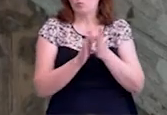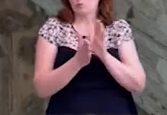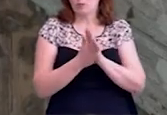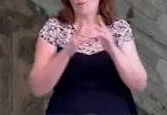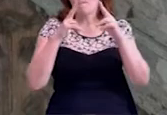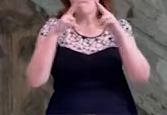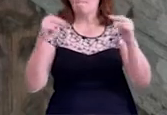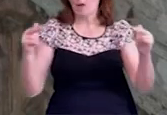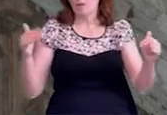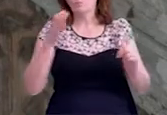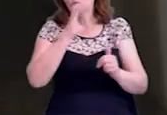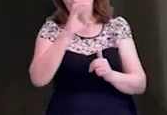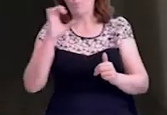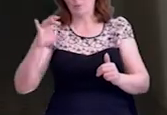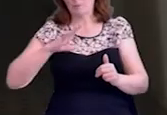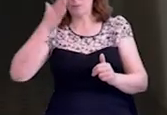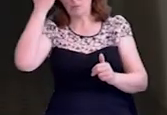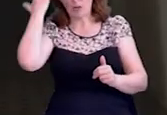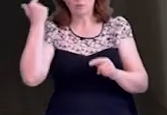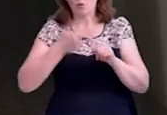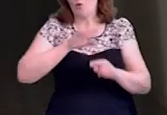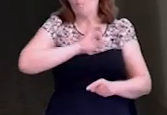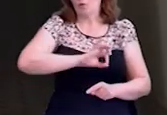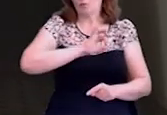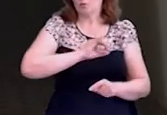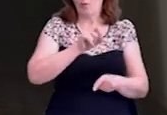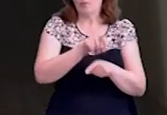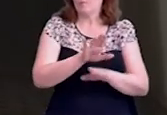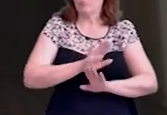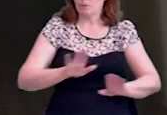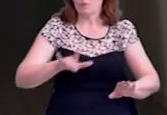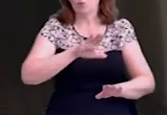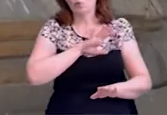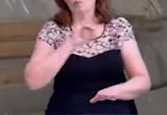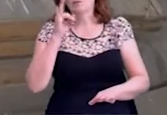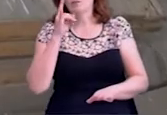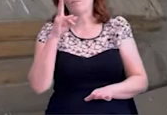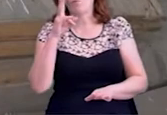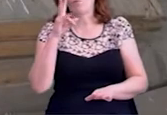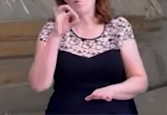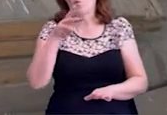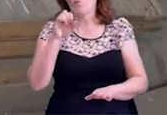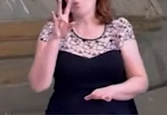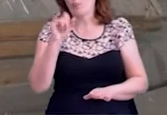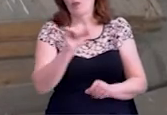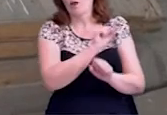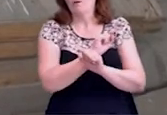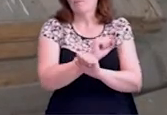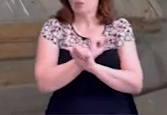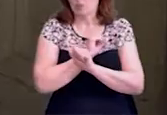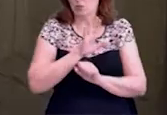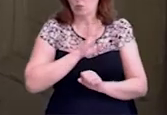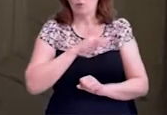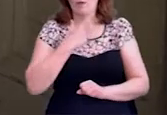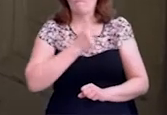палац через те, що в радянські часи його використовували не за призначенням. Натомість тут були і дитяча комуна, і санаторій, і військовий